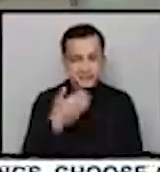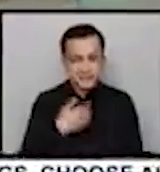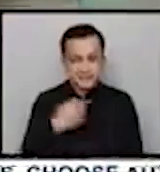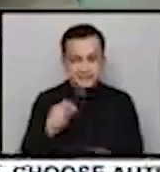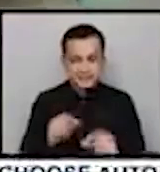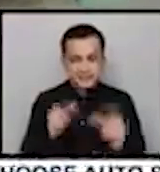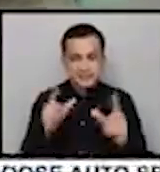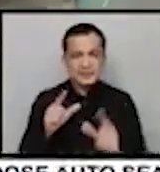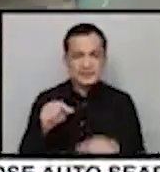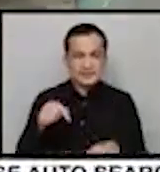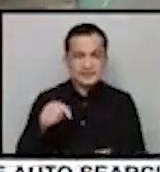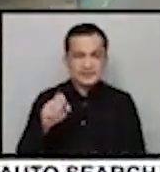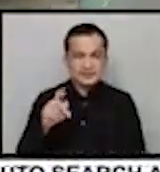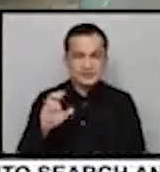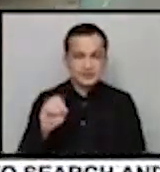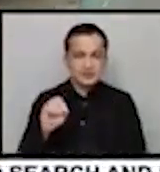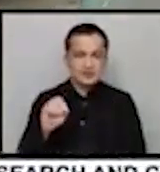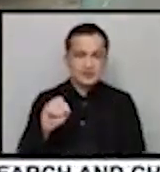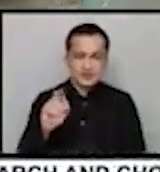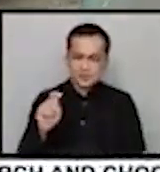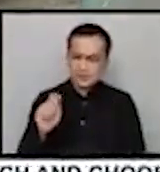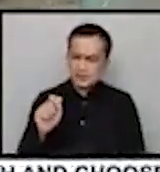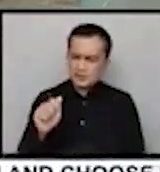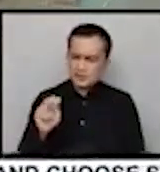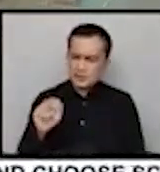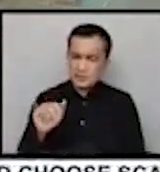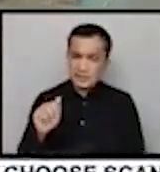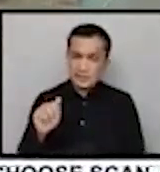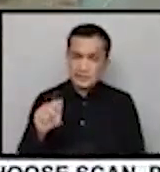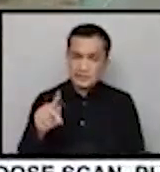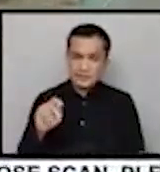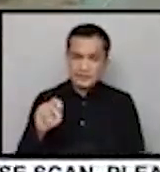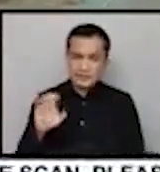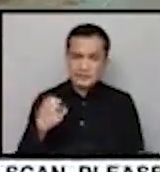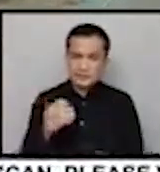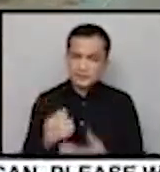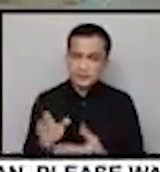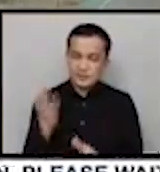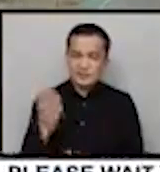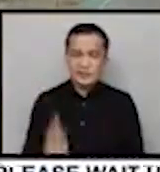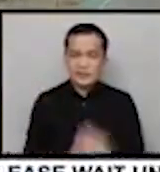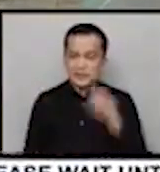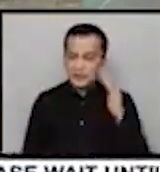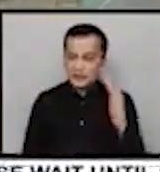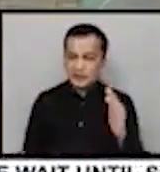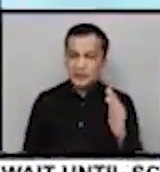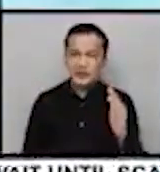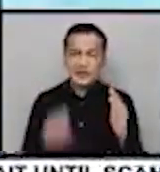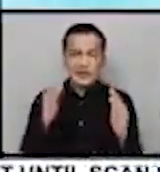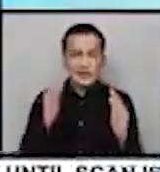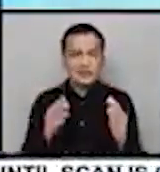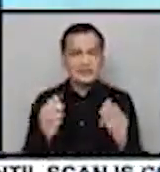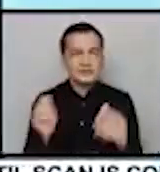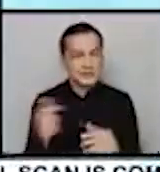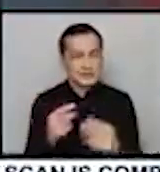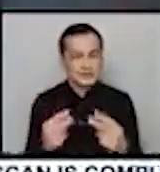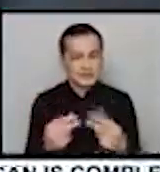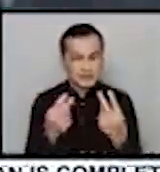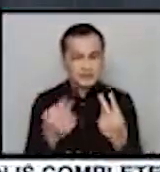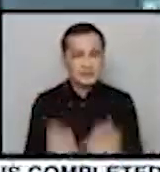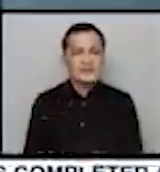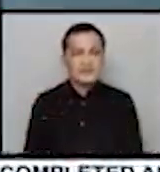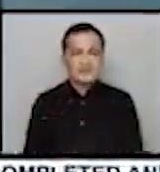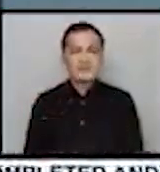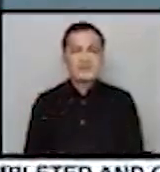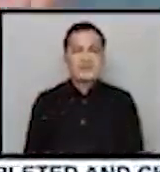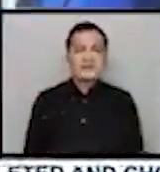studio si Miss Tanya Percil. Good morning, Tanya. Good morning. Hello po. Hello po sa lahat ng nanonood ngayon sa Rise and